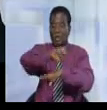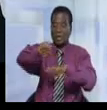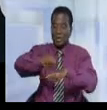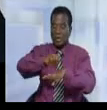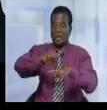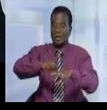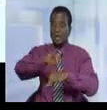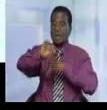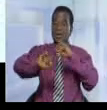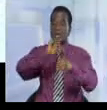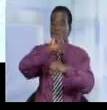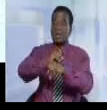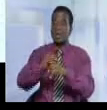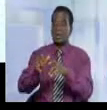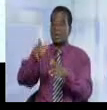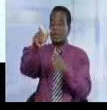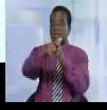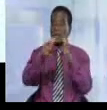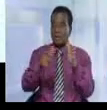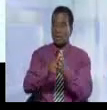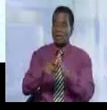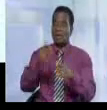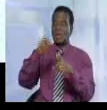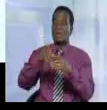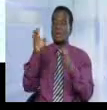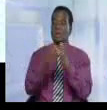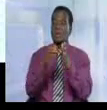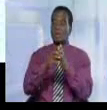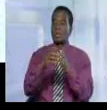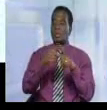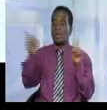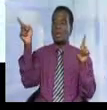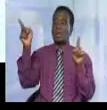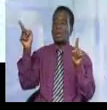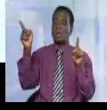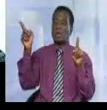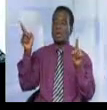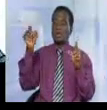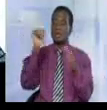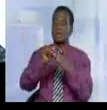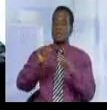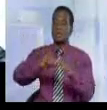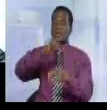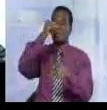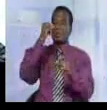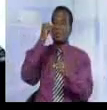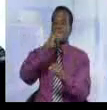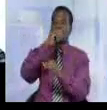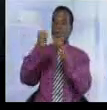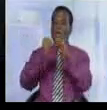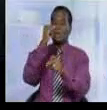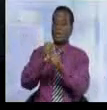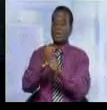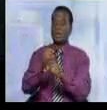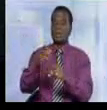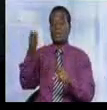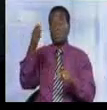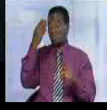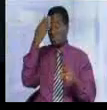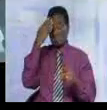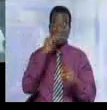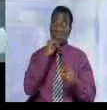internationaux et des lois organiques à la Constitution. Cependant, cette institution n'est pas du tout ou peu connue